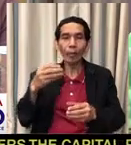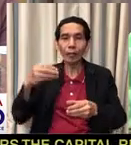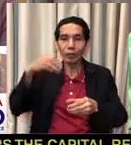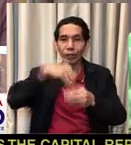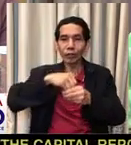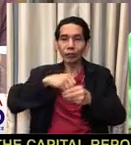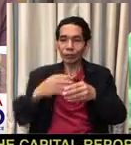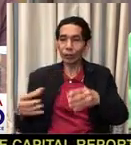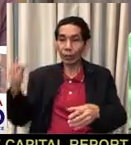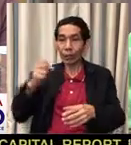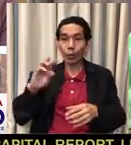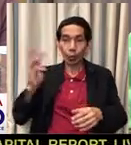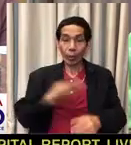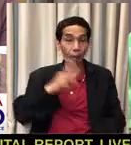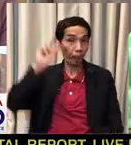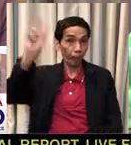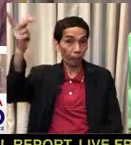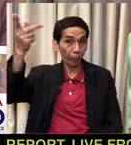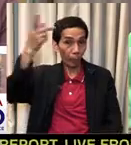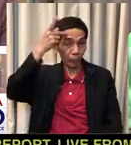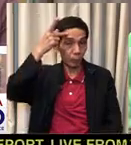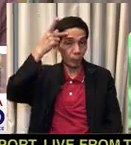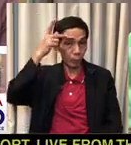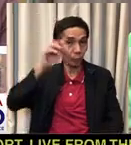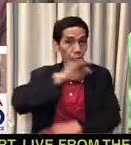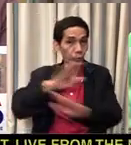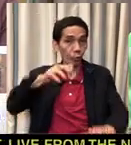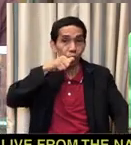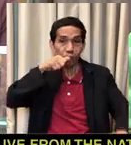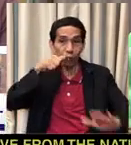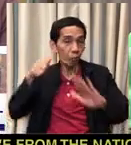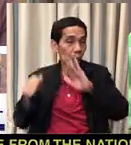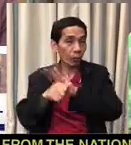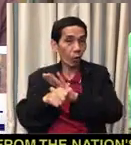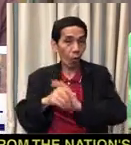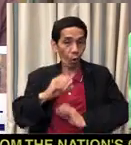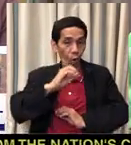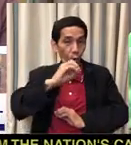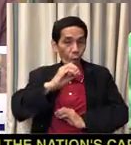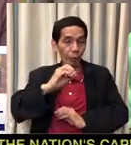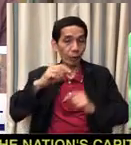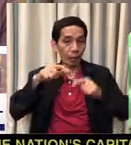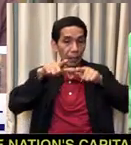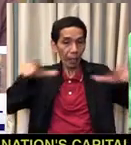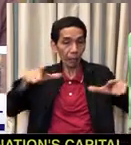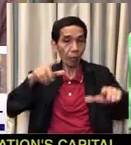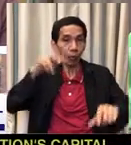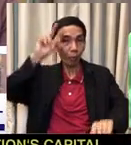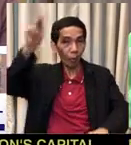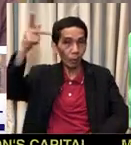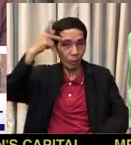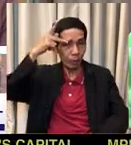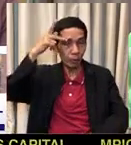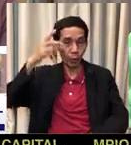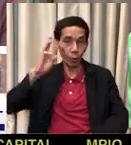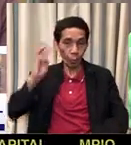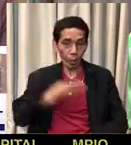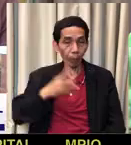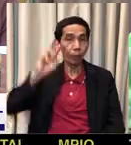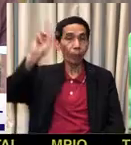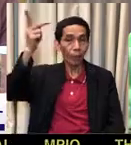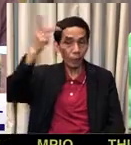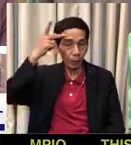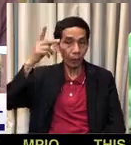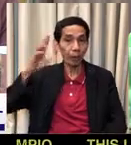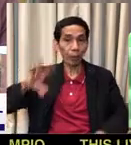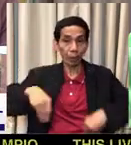mailagay namin, kami politiko ha, kung hindi naman pwede ikubli. Oh, kanya-kanyang level lang ng pagiging politiko. Politiko kami. Oh,